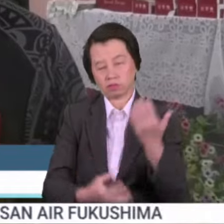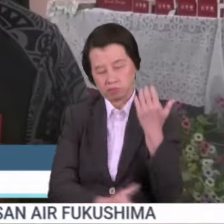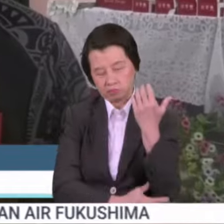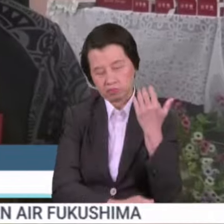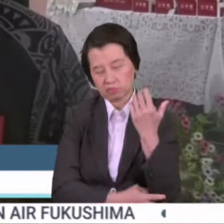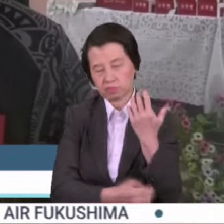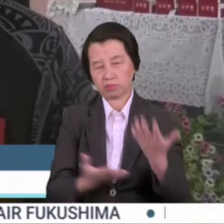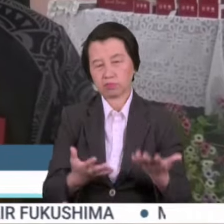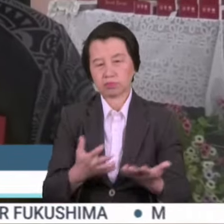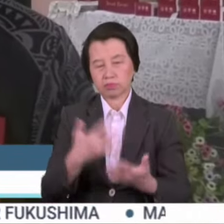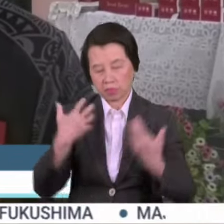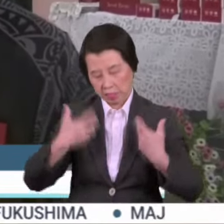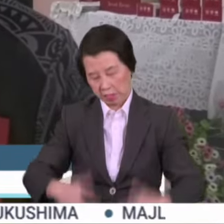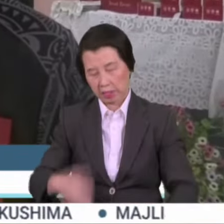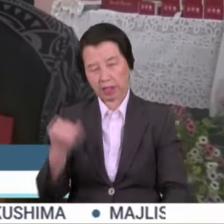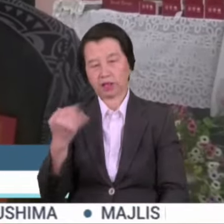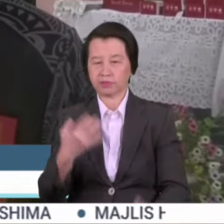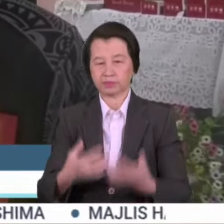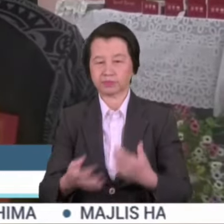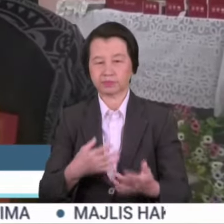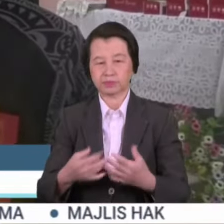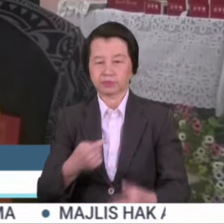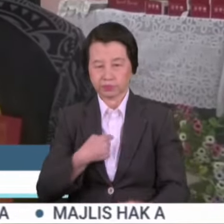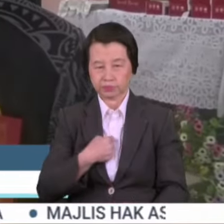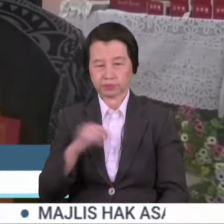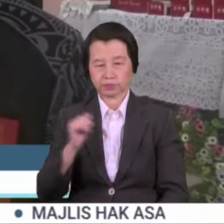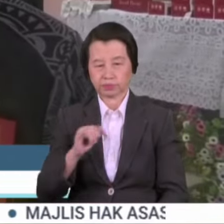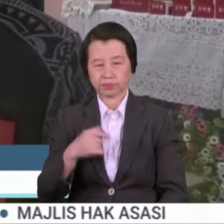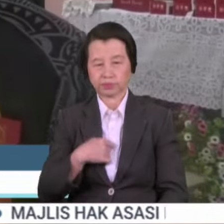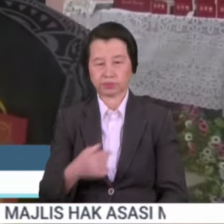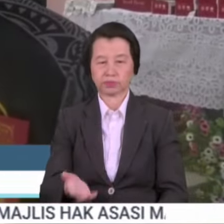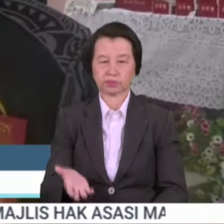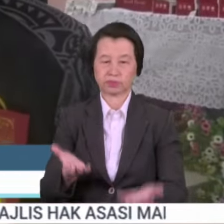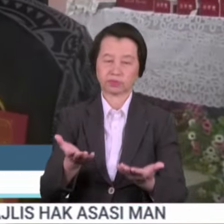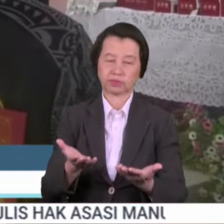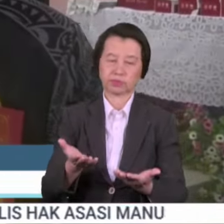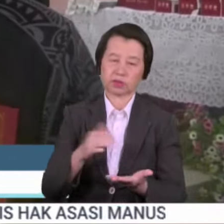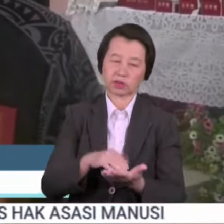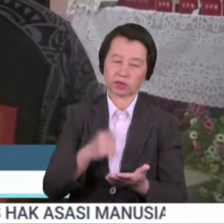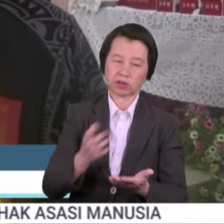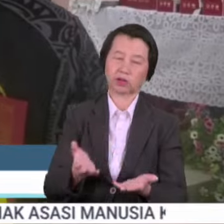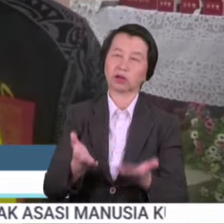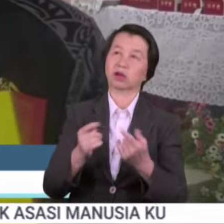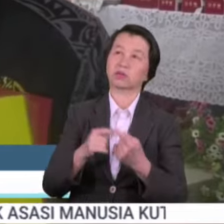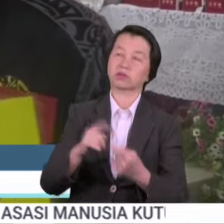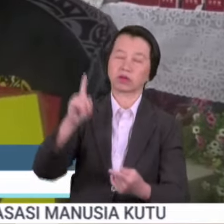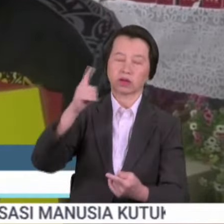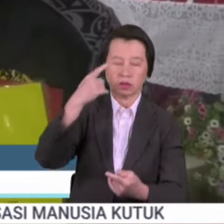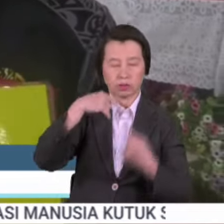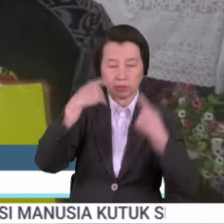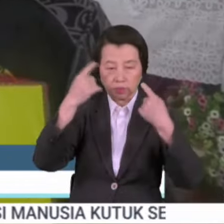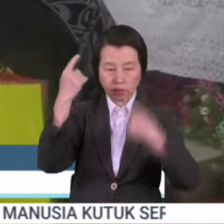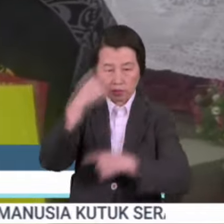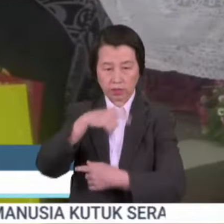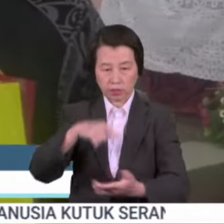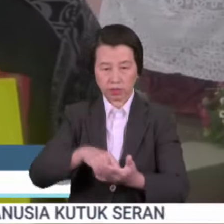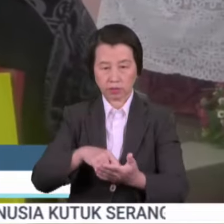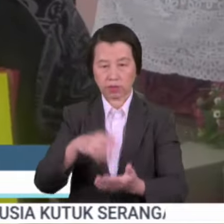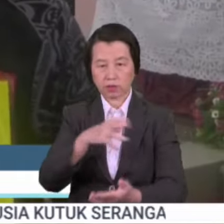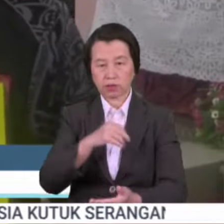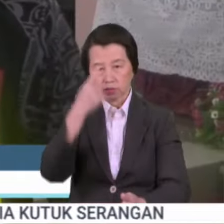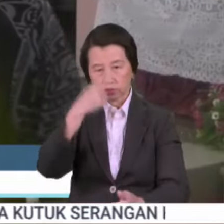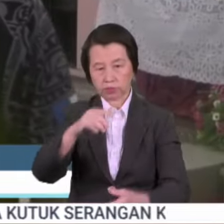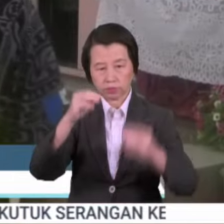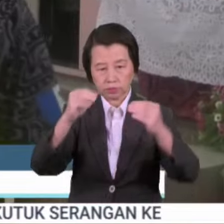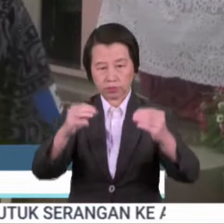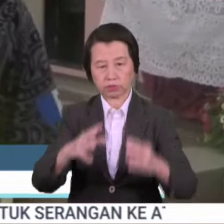pun, mak saya meninggal, ayah saya pun tak wasiat, itu bukan halangan lah saya untuk berjaya pada hari ini. Lepas tu asal-asal